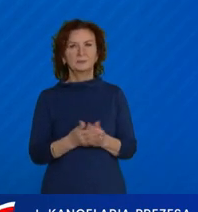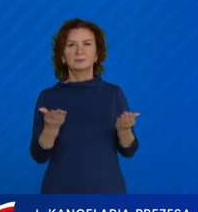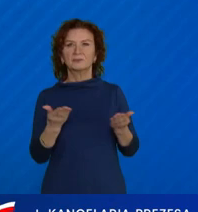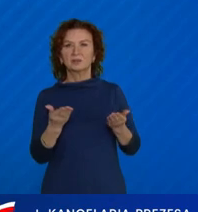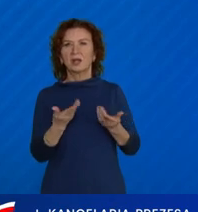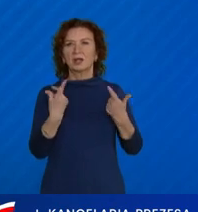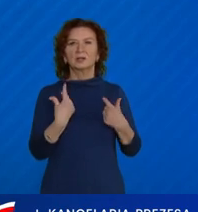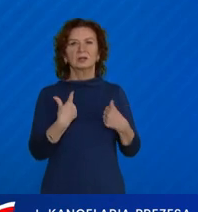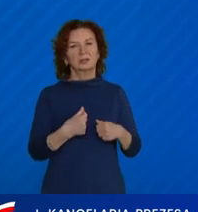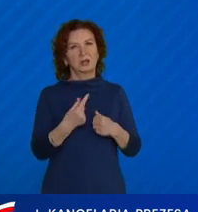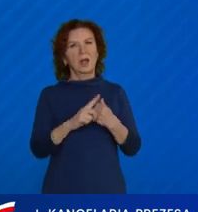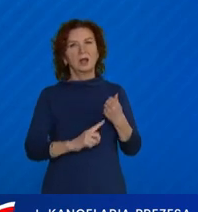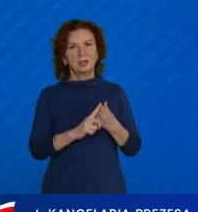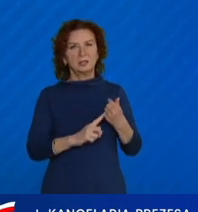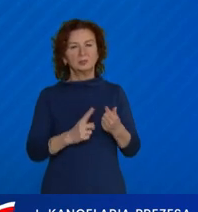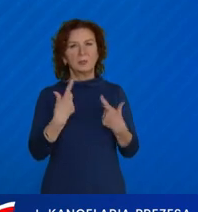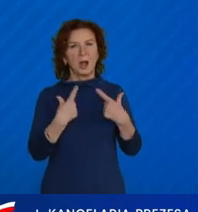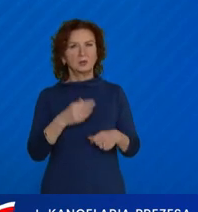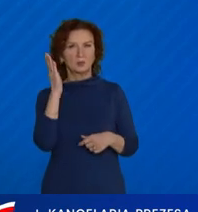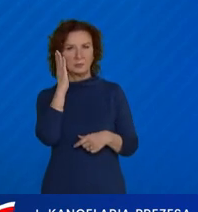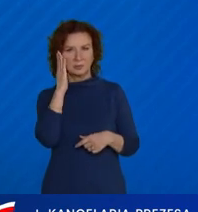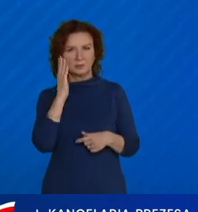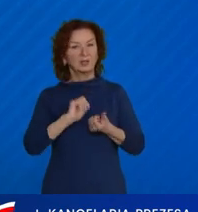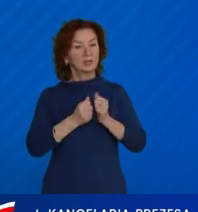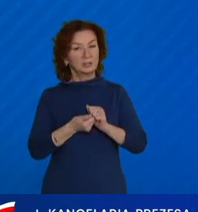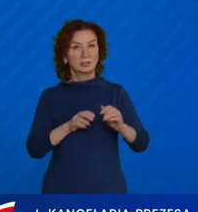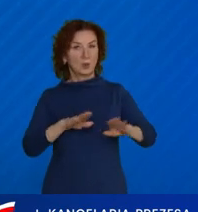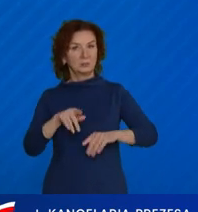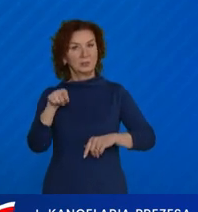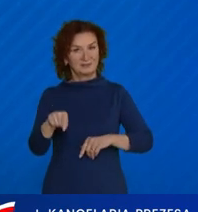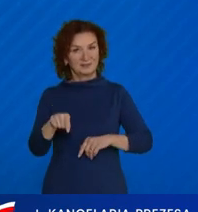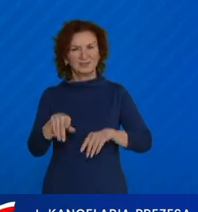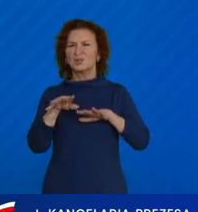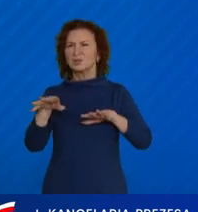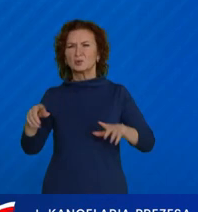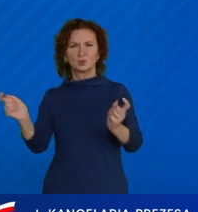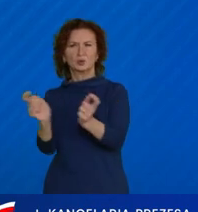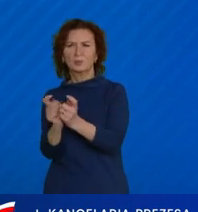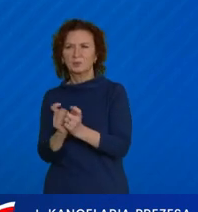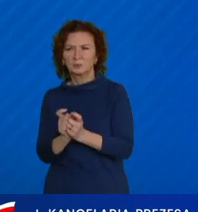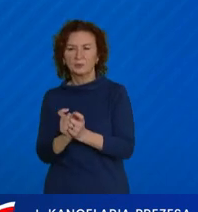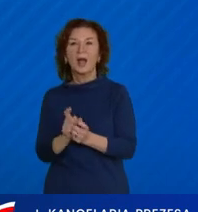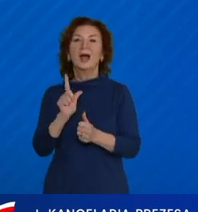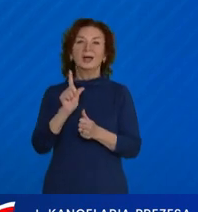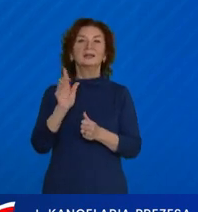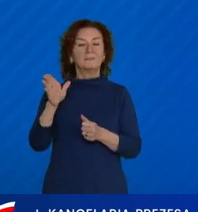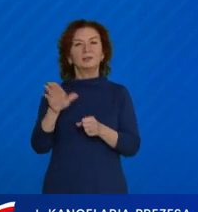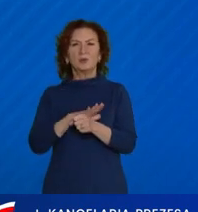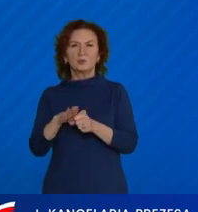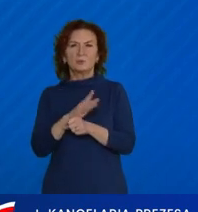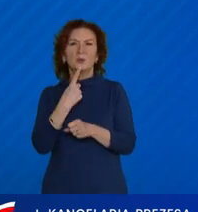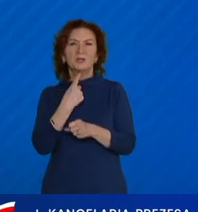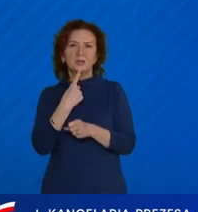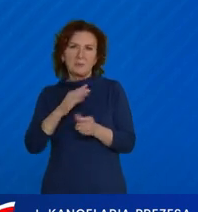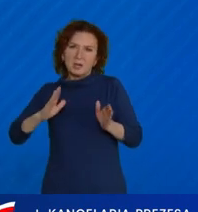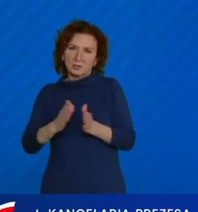ludności w kraju, bo są miejsca, w których jest już bardzo dużo punktów i tam pewnie będą uzupełnienia mniejsze